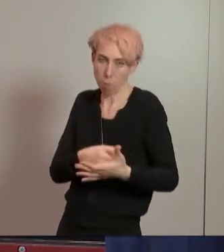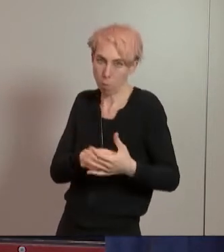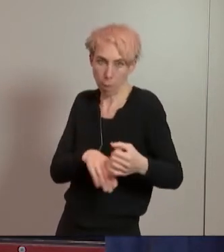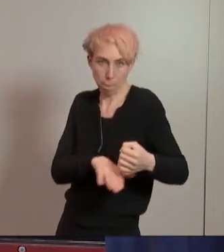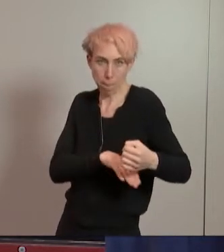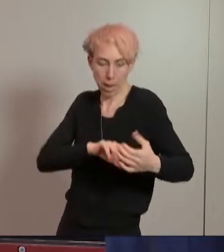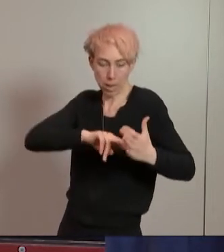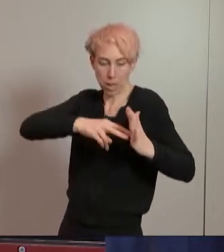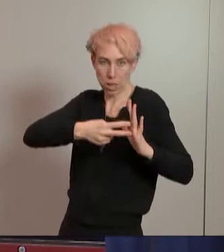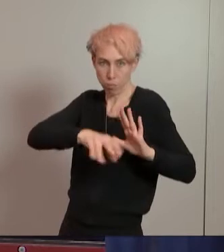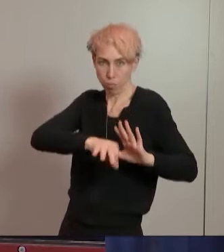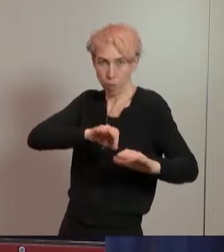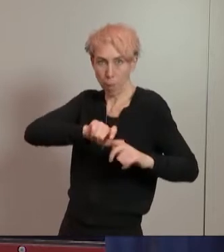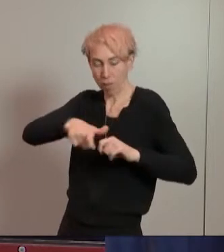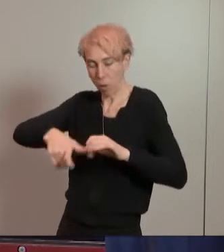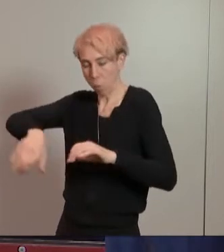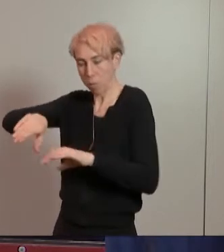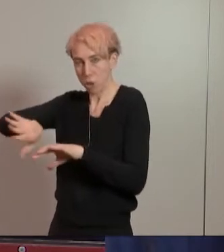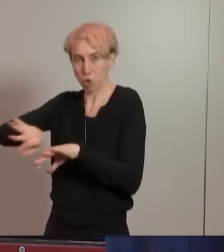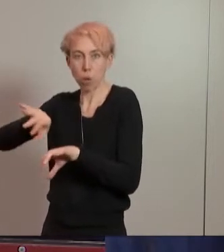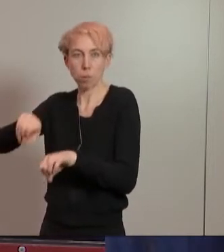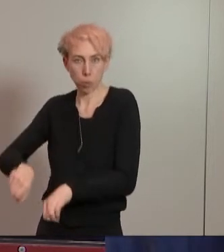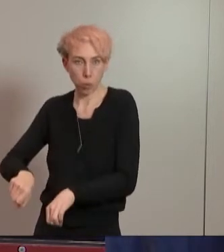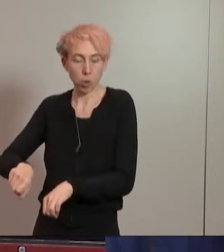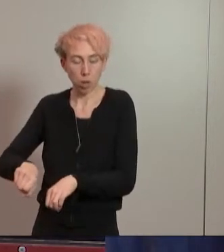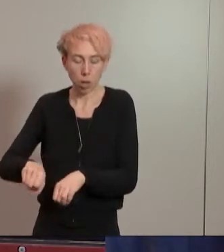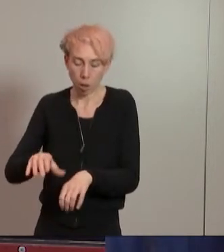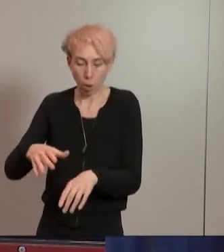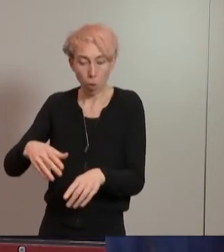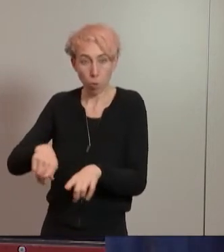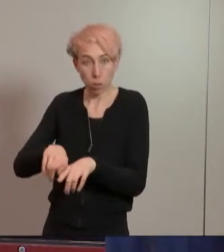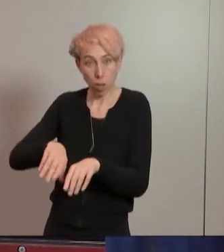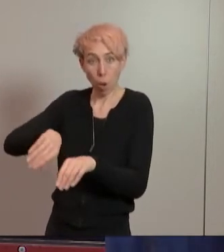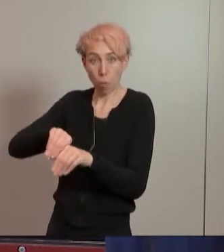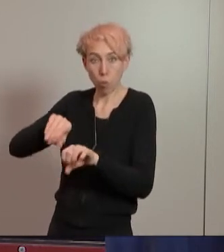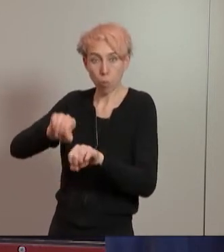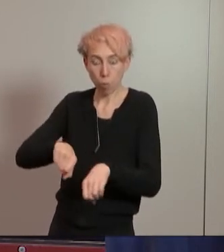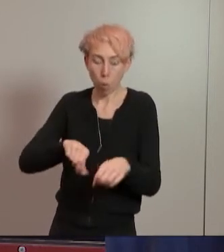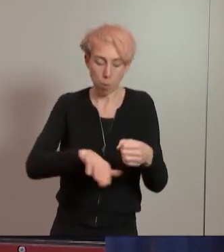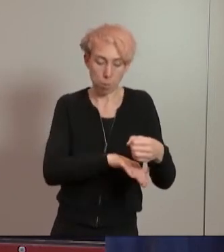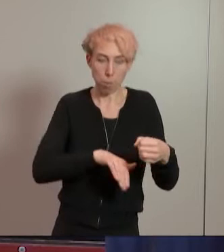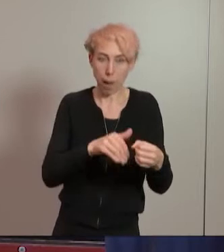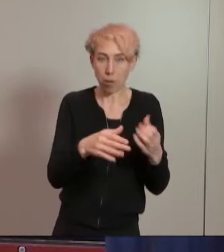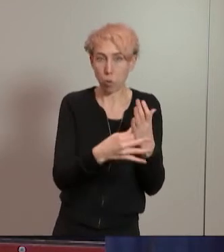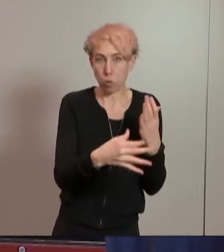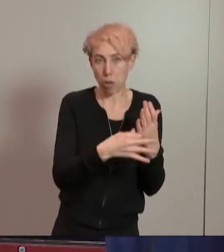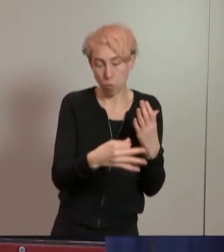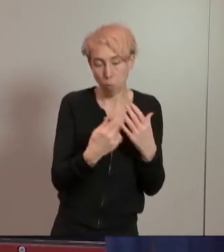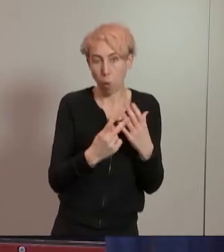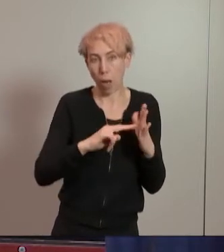peuvent ensuite choisir une des formules complémentaires offertes. Ils ont par ailleurs le choix d'inclure dans l'assiette de cotisation leur régime